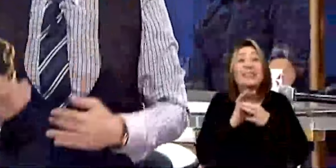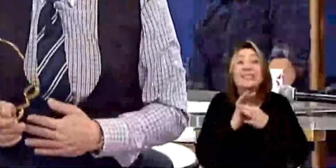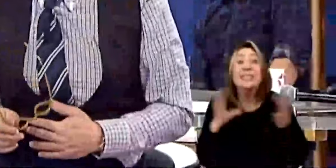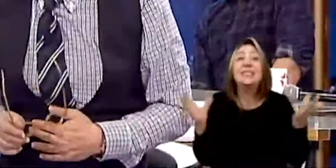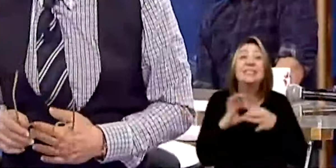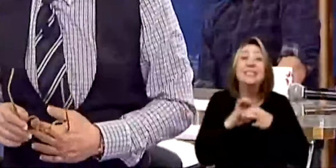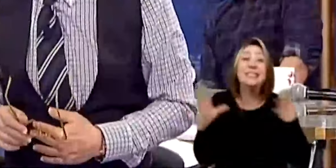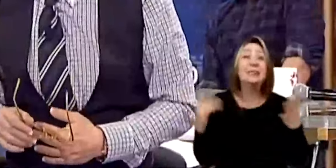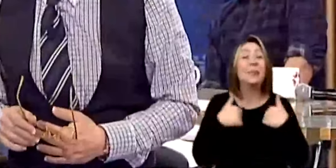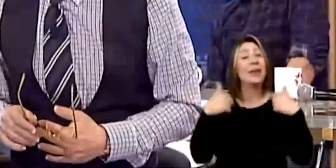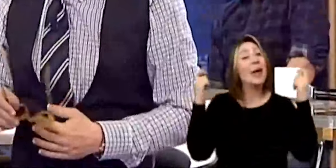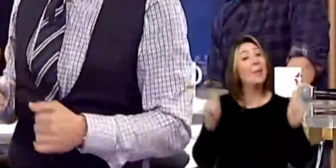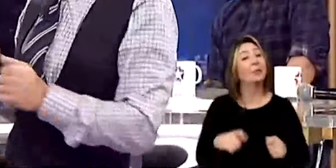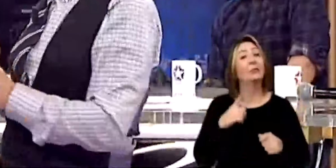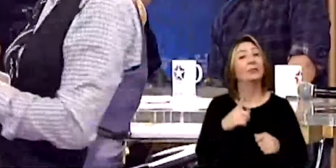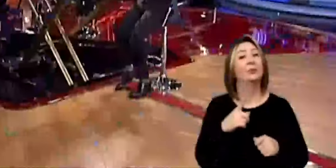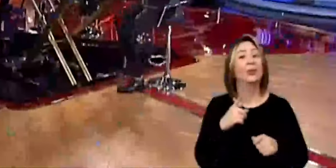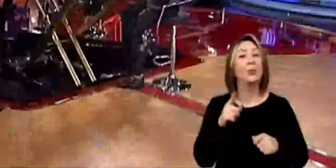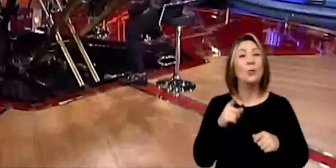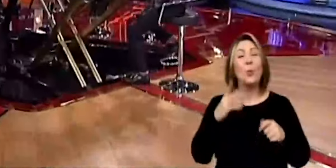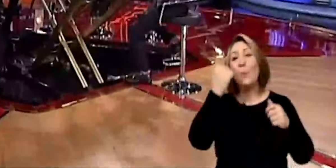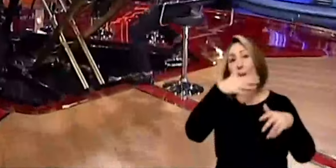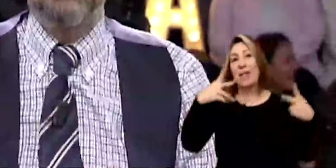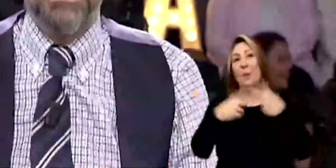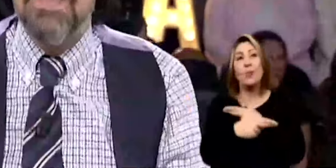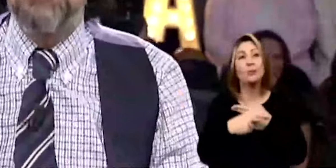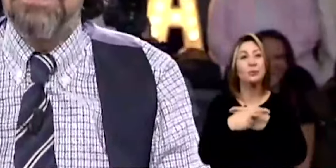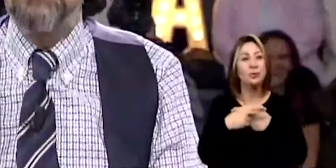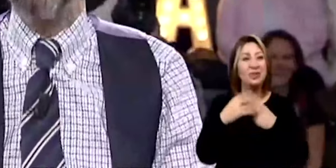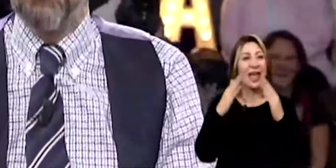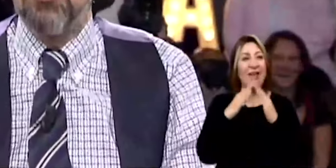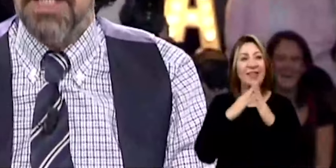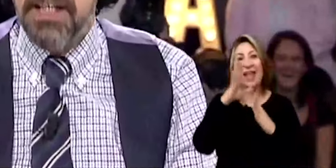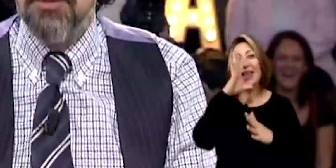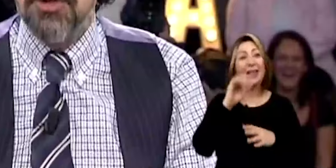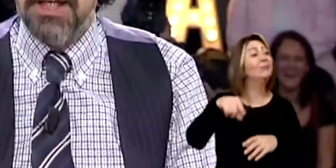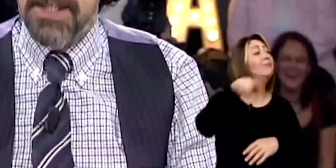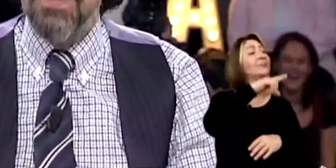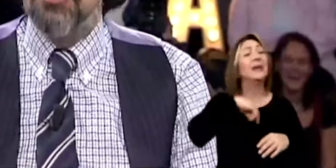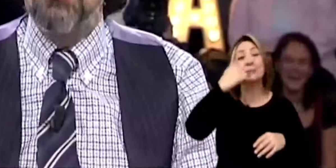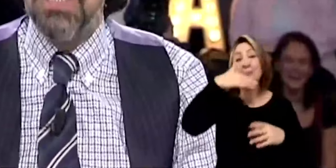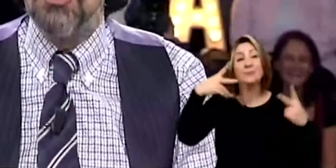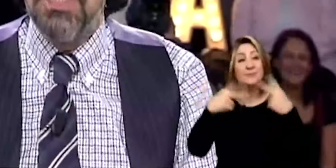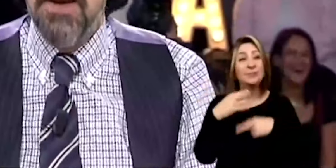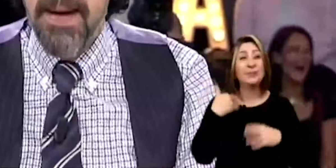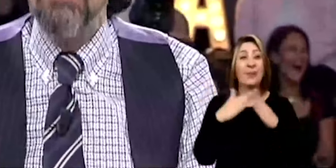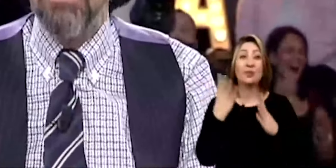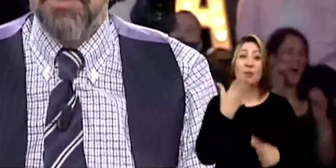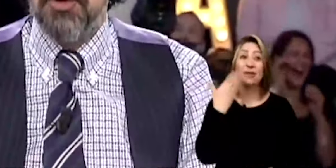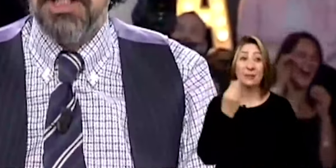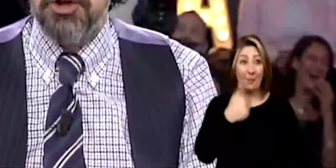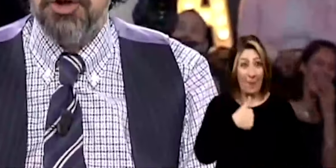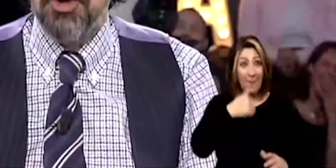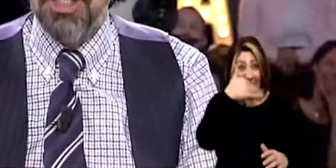Niçin? Niçin bunu bana yapıyorsunuz? Yani bu menopoz şöyle bir konu mudur? Mesela evde kimse menopoza girmiyorsa ki bizim ev çok gençtir. Ben